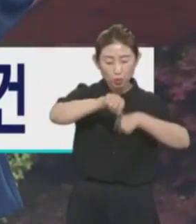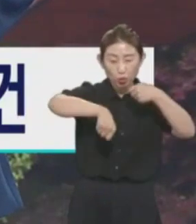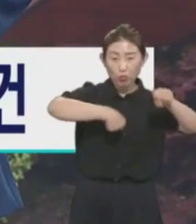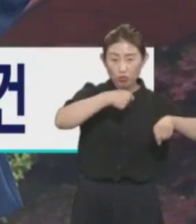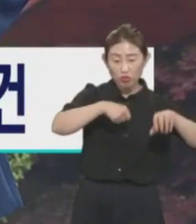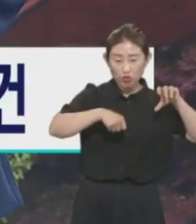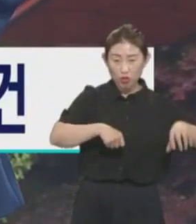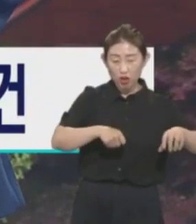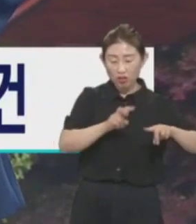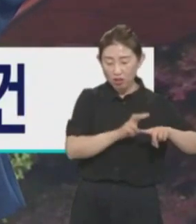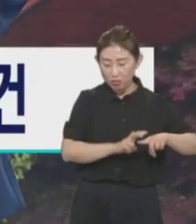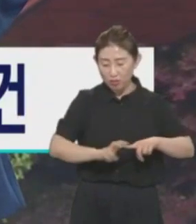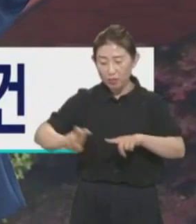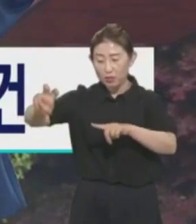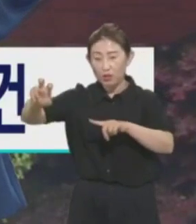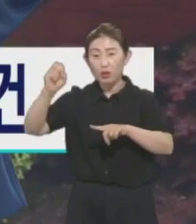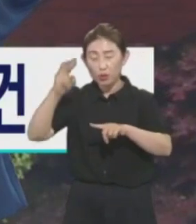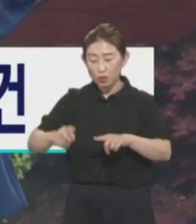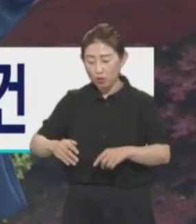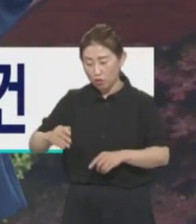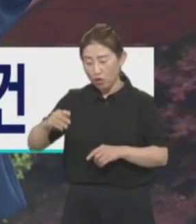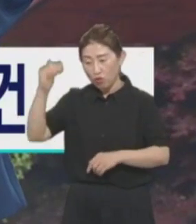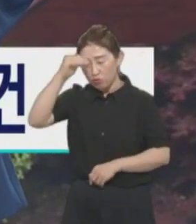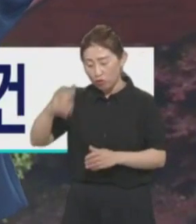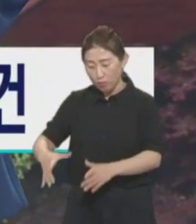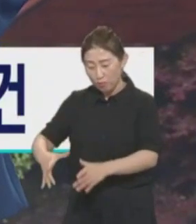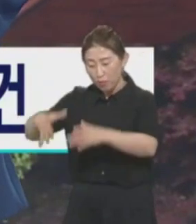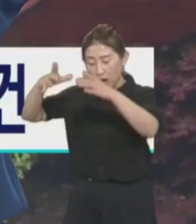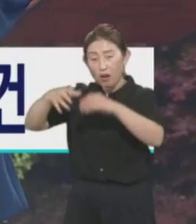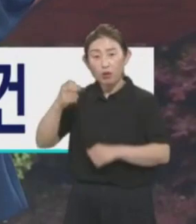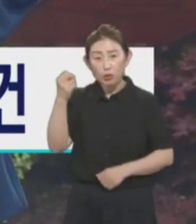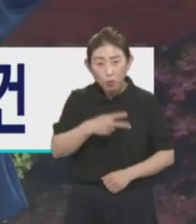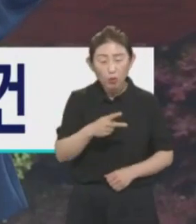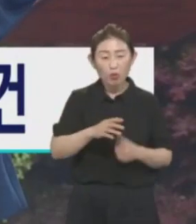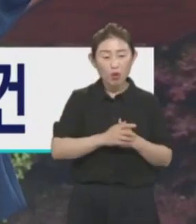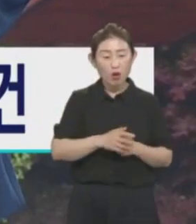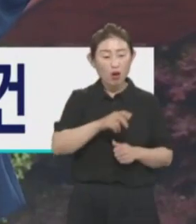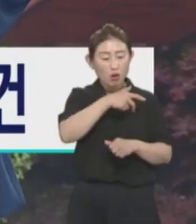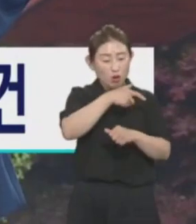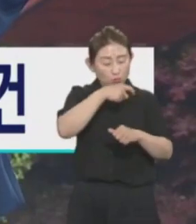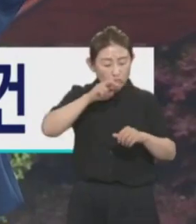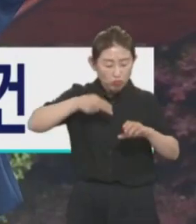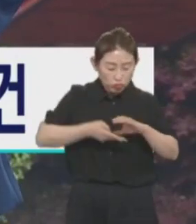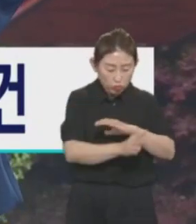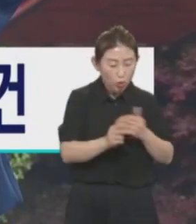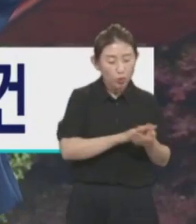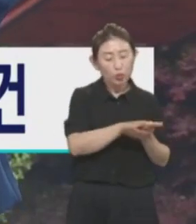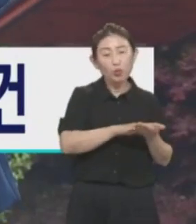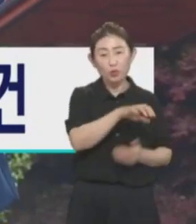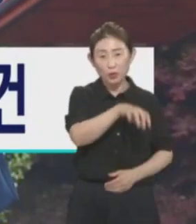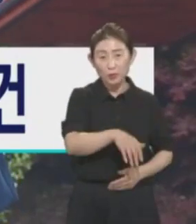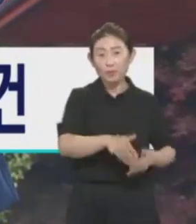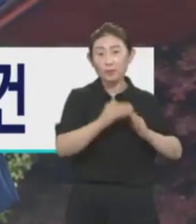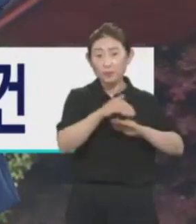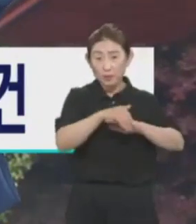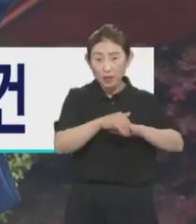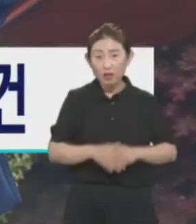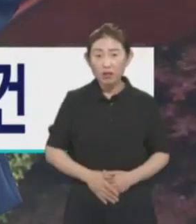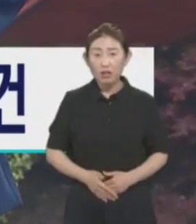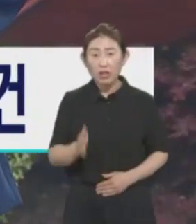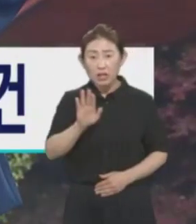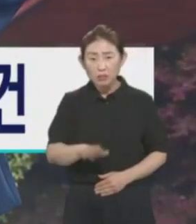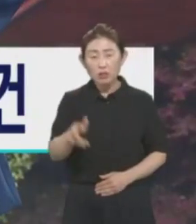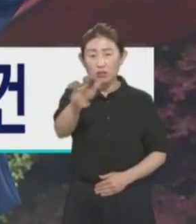오가는 케이블카와 전망타워, 워터파크 등을 갖춘 대규모 관광단지를 조성하겠다는 겁니다. 하지만